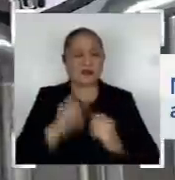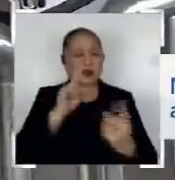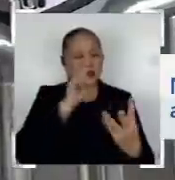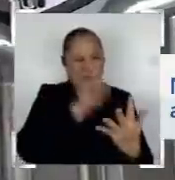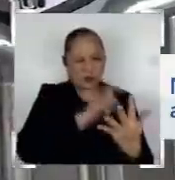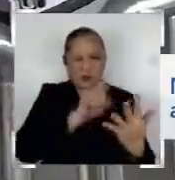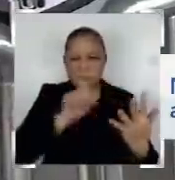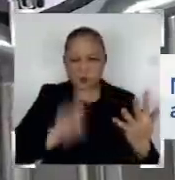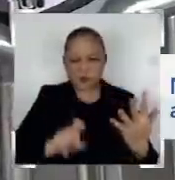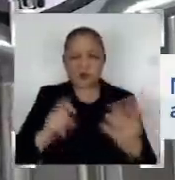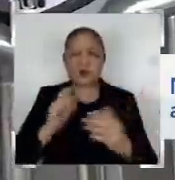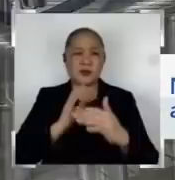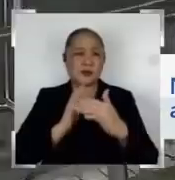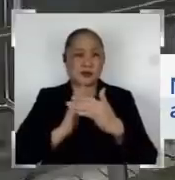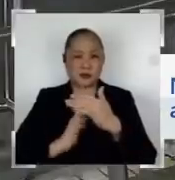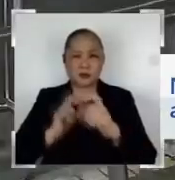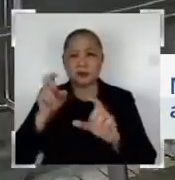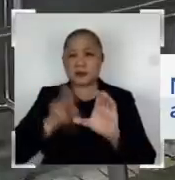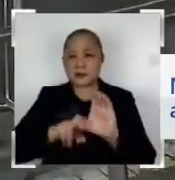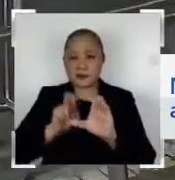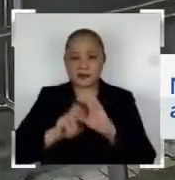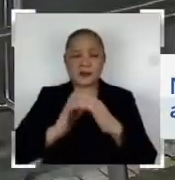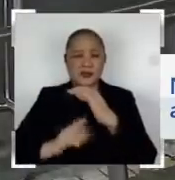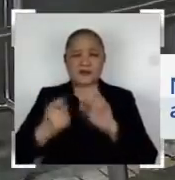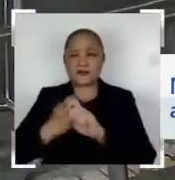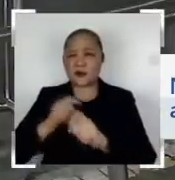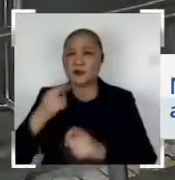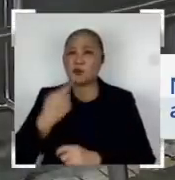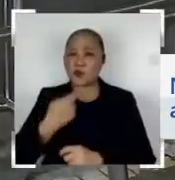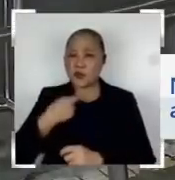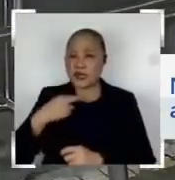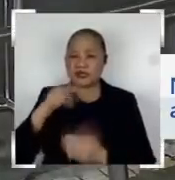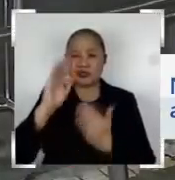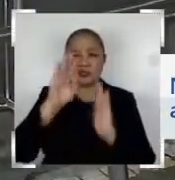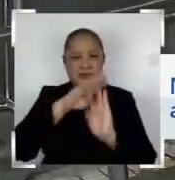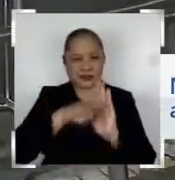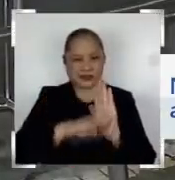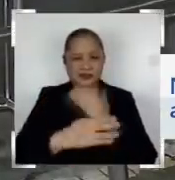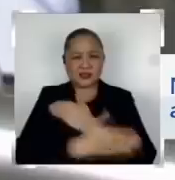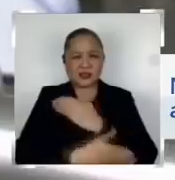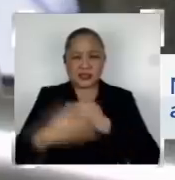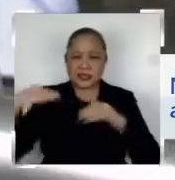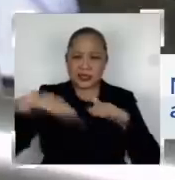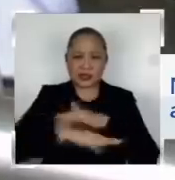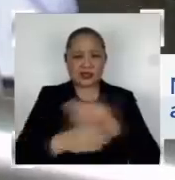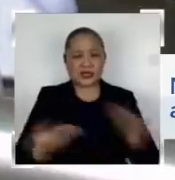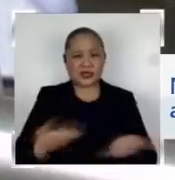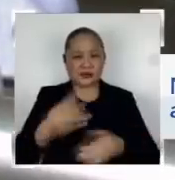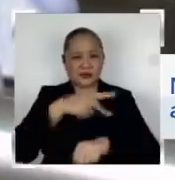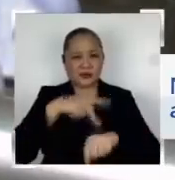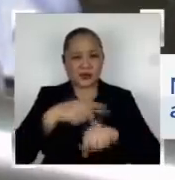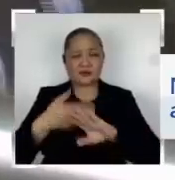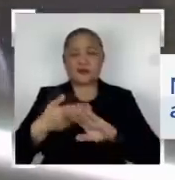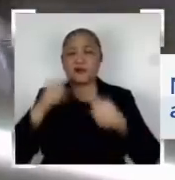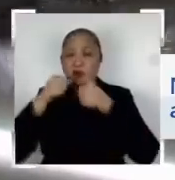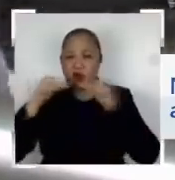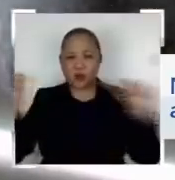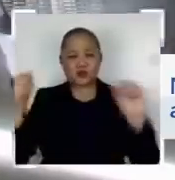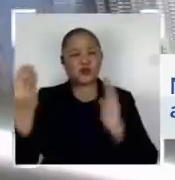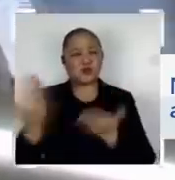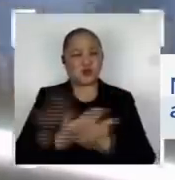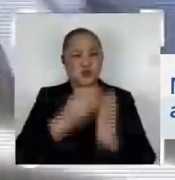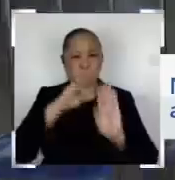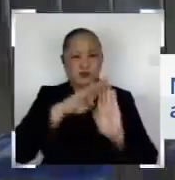pasahero mula sa mga red list countries na nakapasok ng Pilipinas bago ideklara ang bagong protocol. 60 ang nananatili sa mga